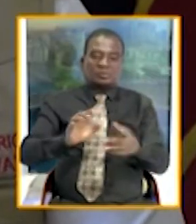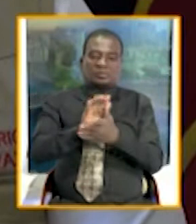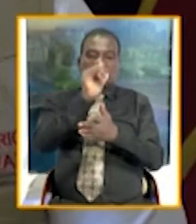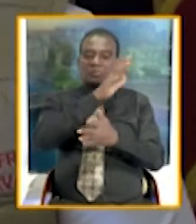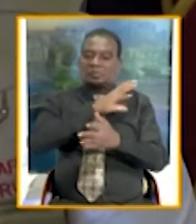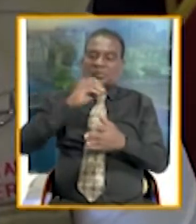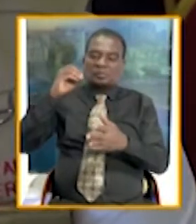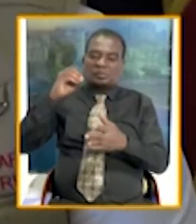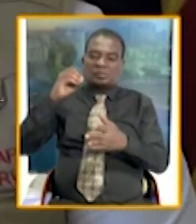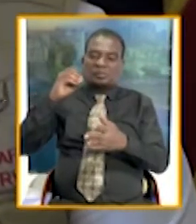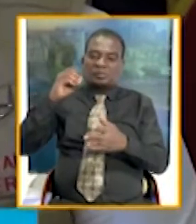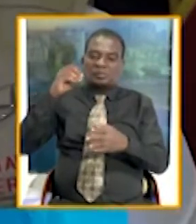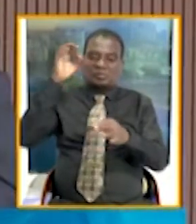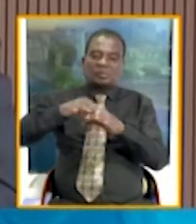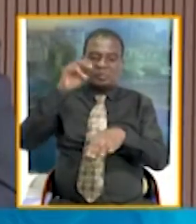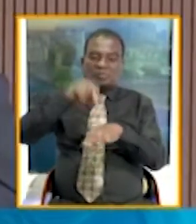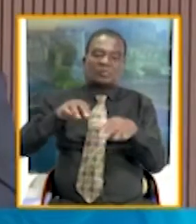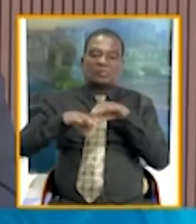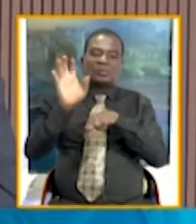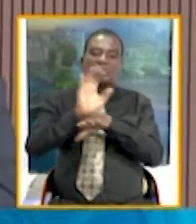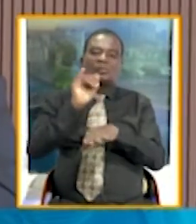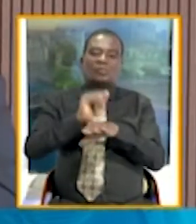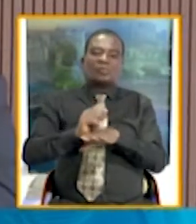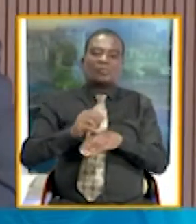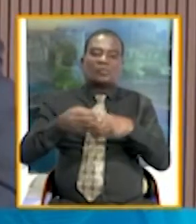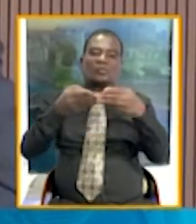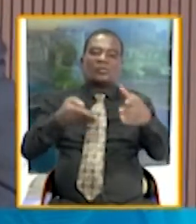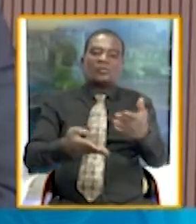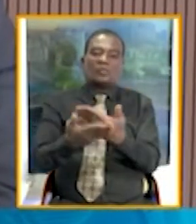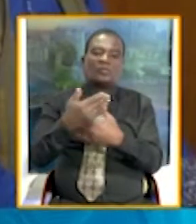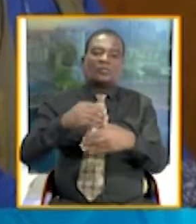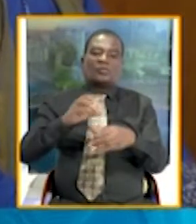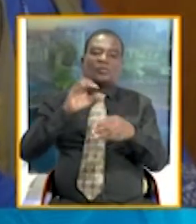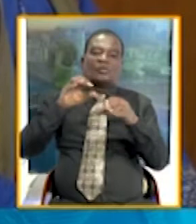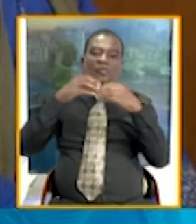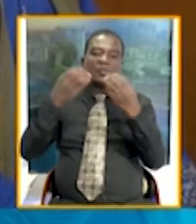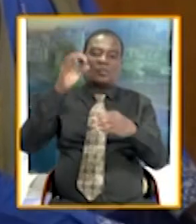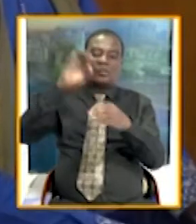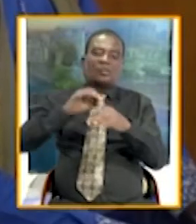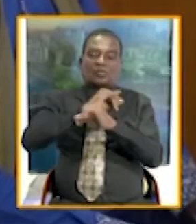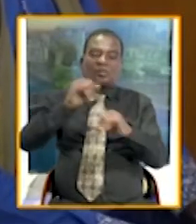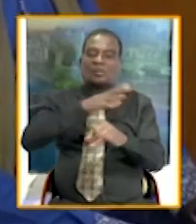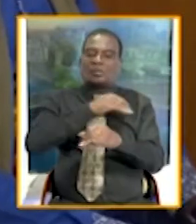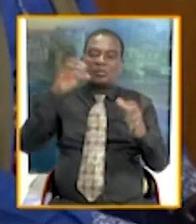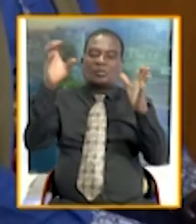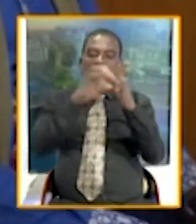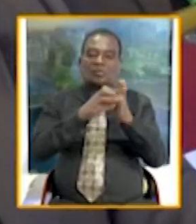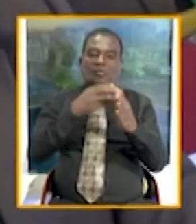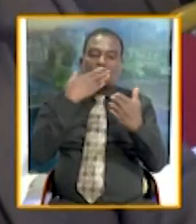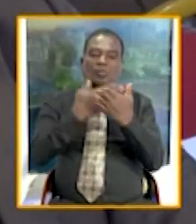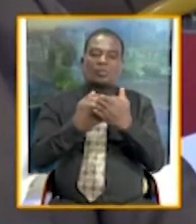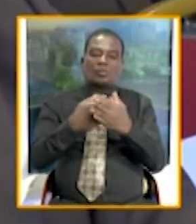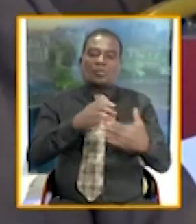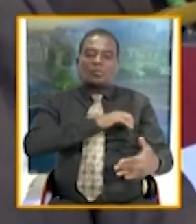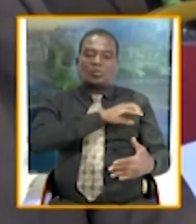de l'observation des élections en Côte d'Ivoire produite par la CEI ainsi que le code de bonne